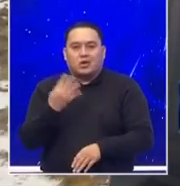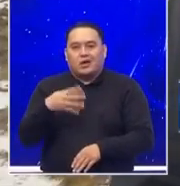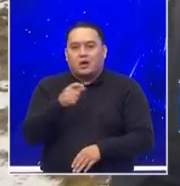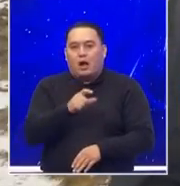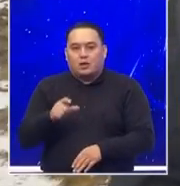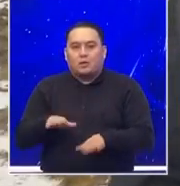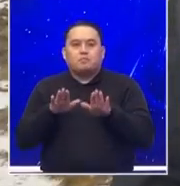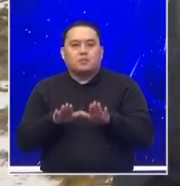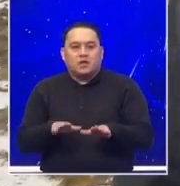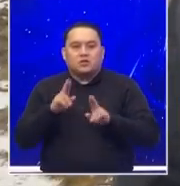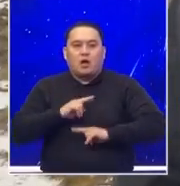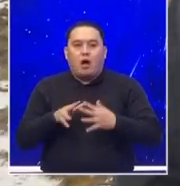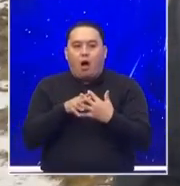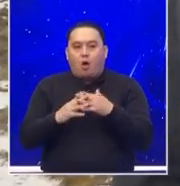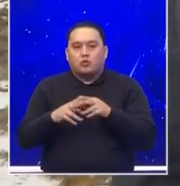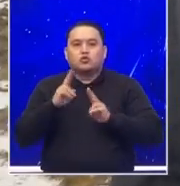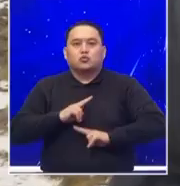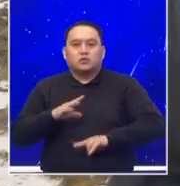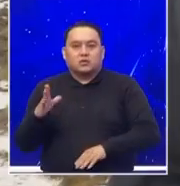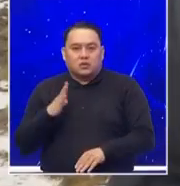осы жергілікті ауылдан істеді.